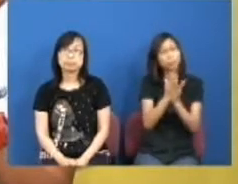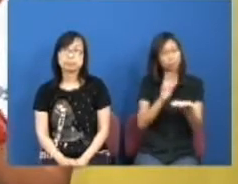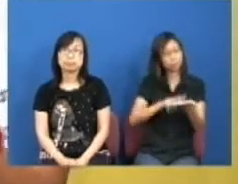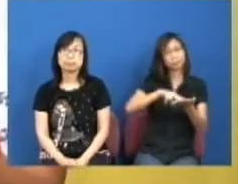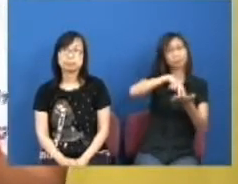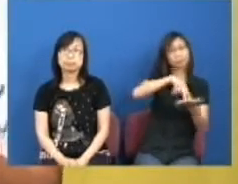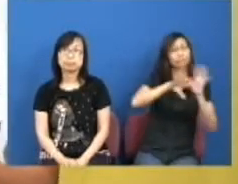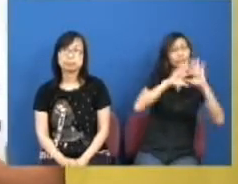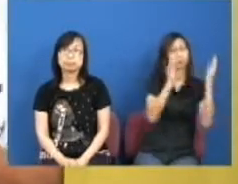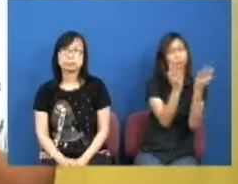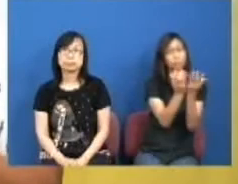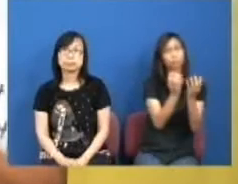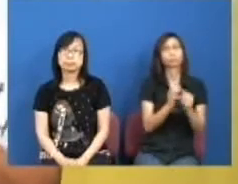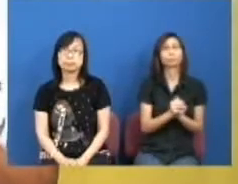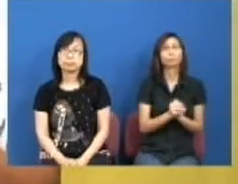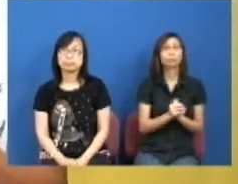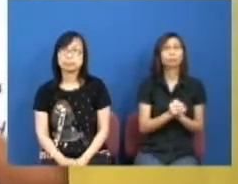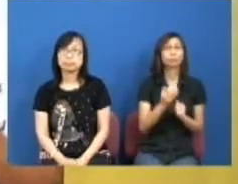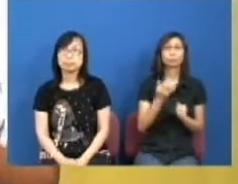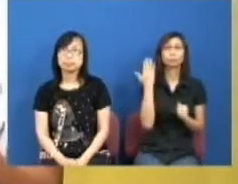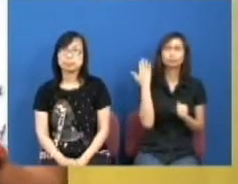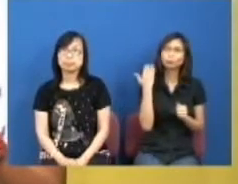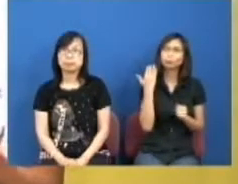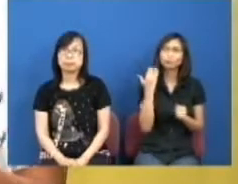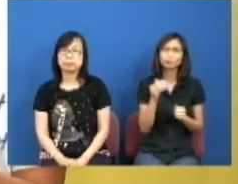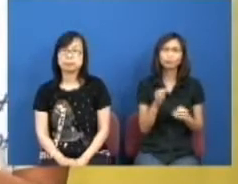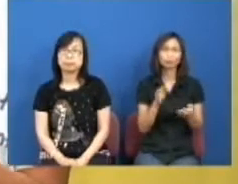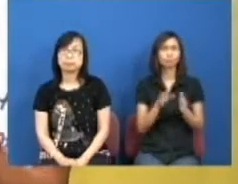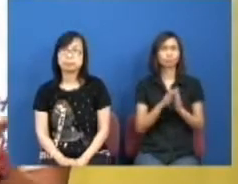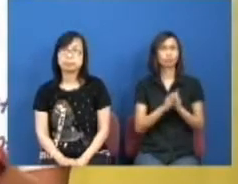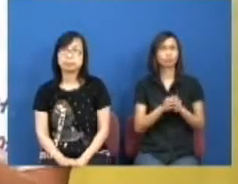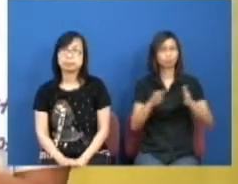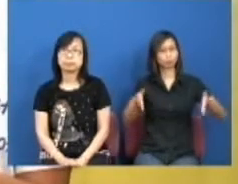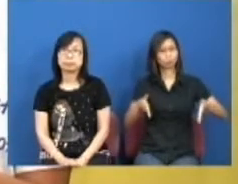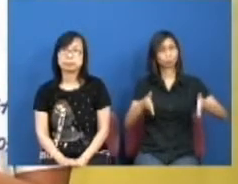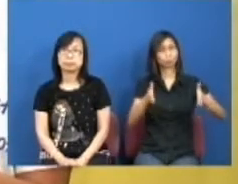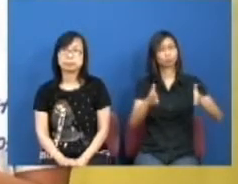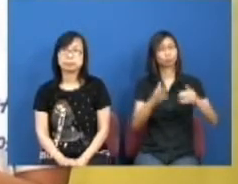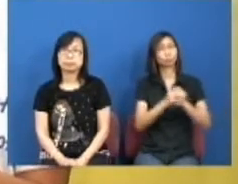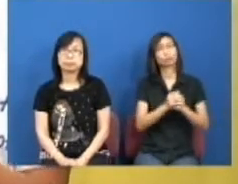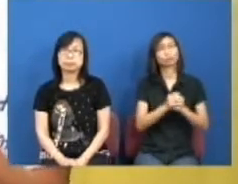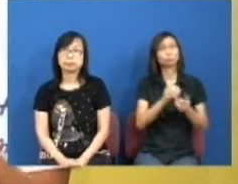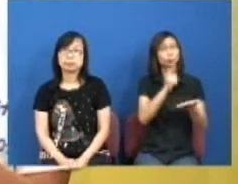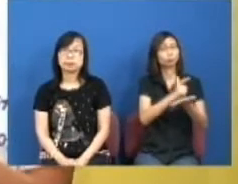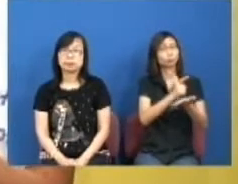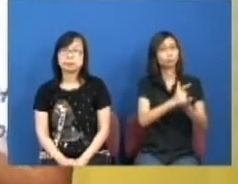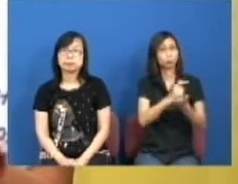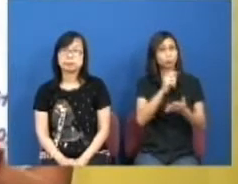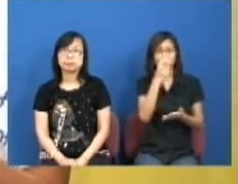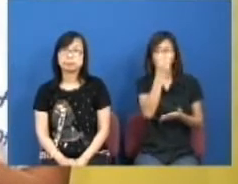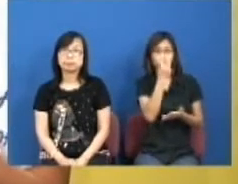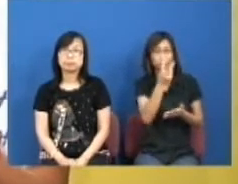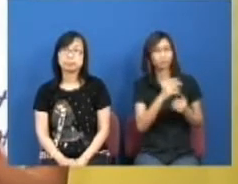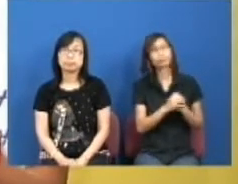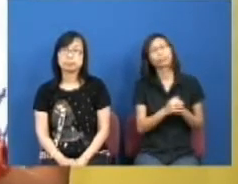些即係組織。咁當然其實頭先一些主流研究本土公民社會的一些觀察。其實某